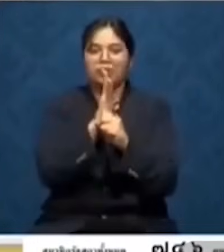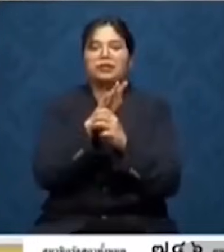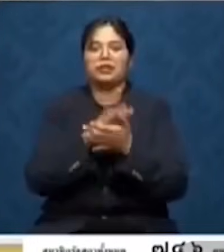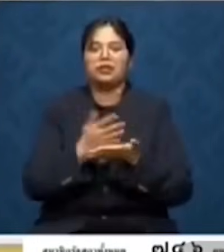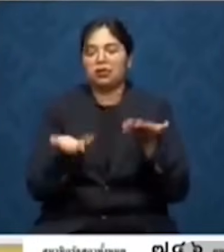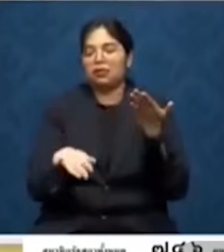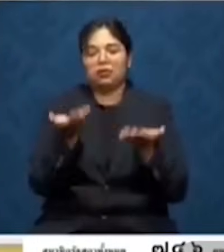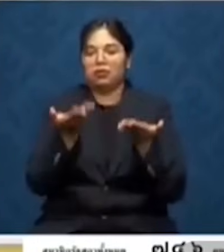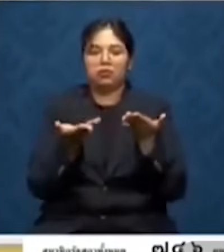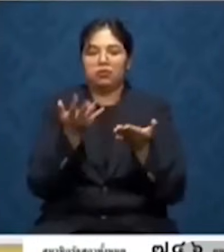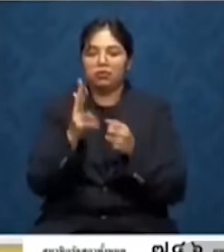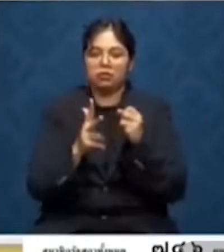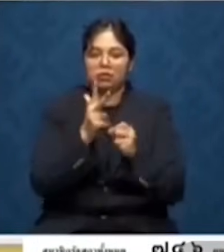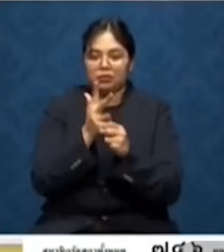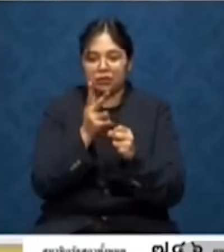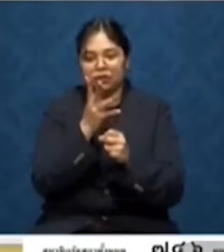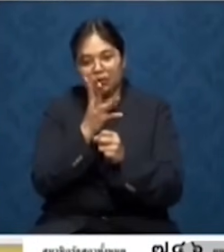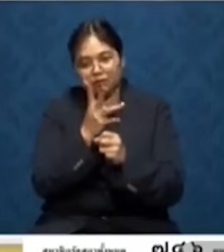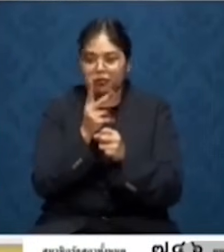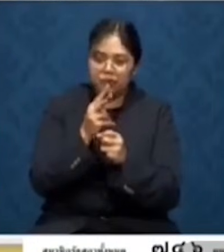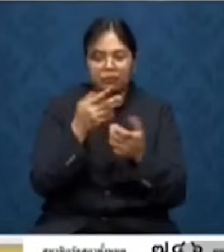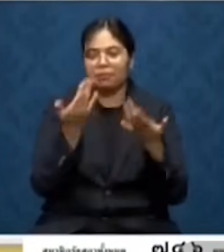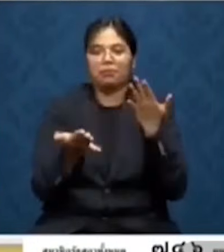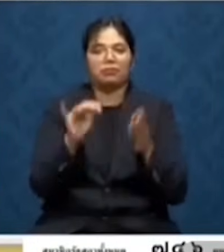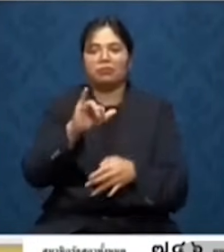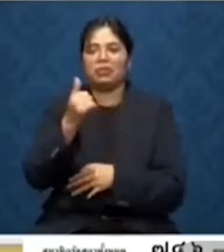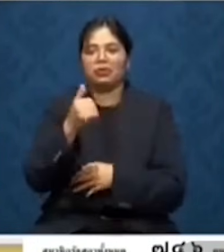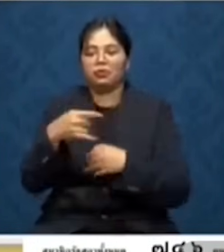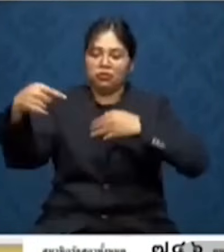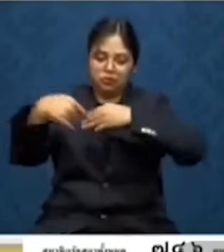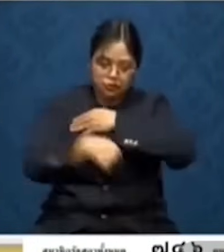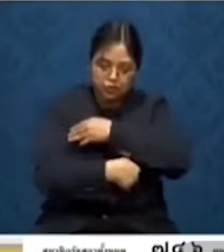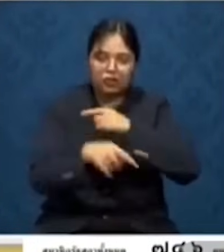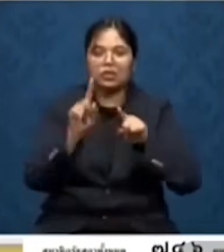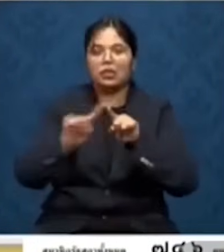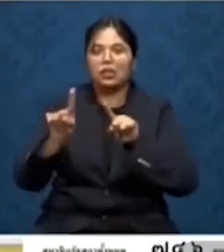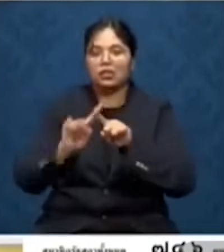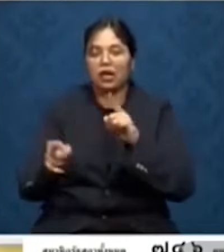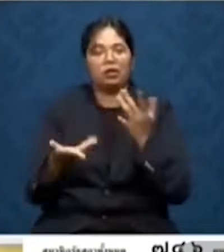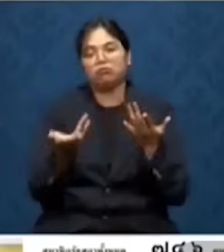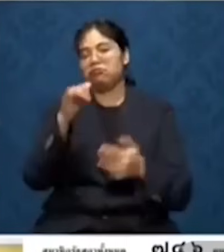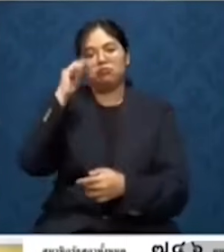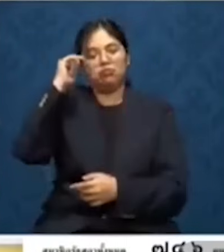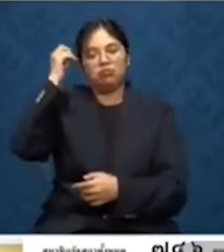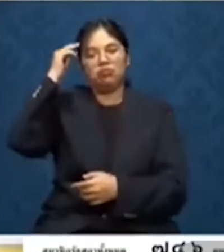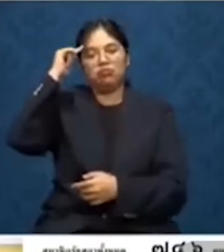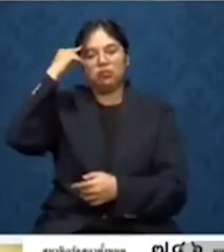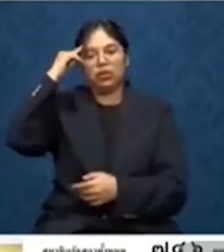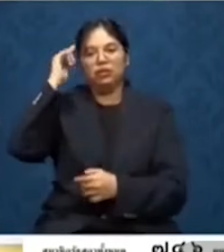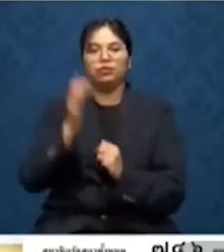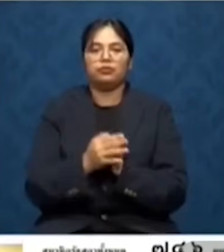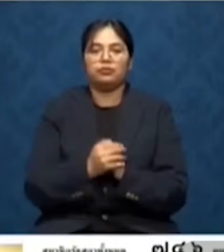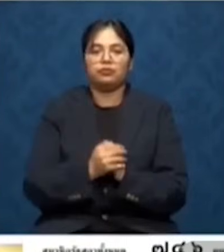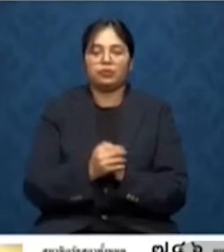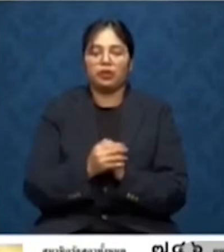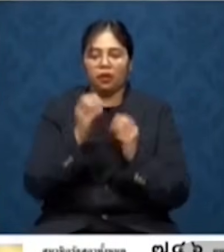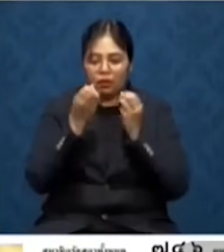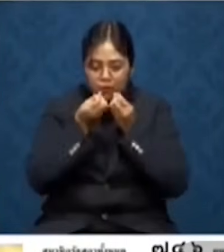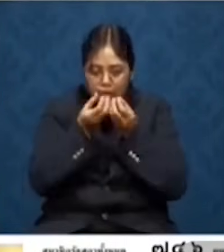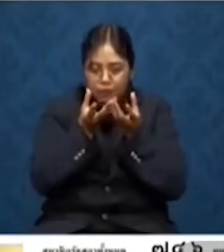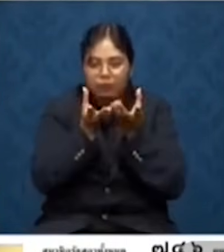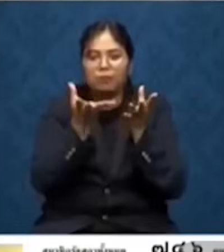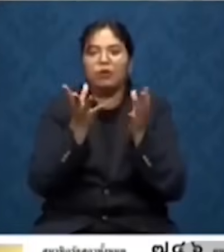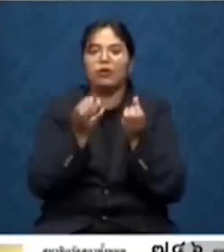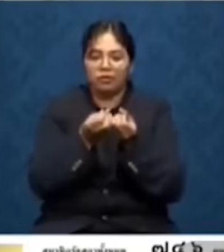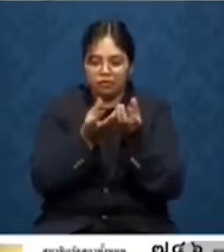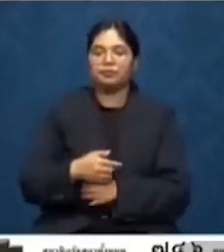ามโดยไม่ต้องติดคุกอันเกิดจากทุจริตไม่เป็นอยู่ในกลุ่มโคตรโกงโกงทั้งโคตรขออวยพรให้ท่านประสบความสำเร็จ